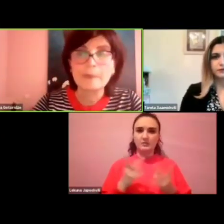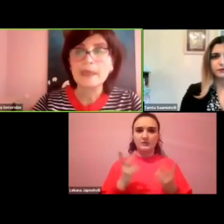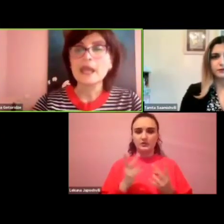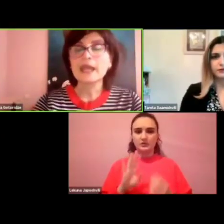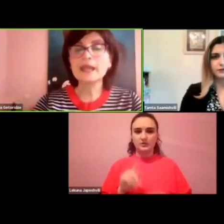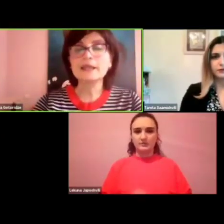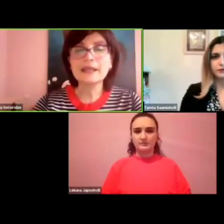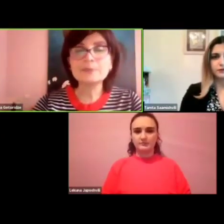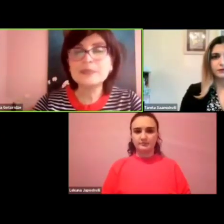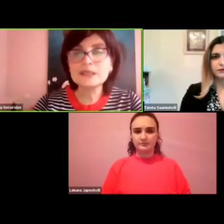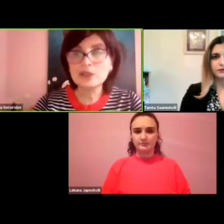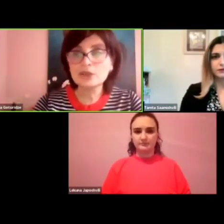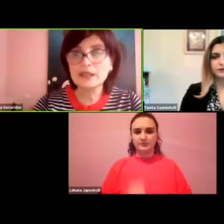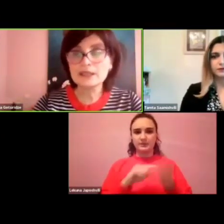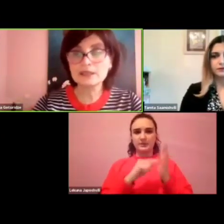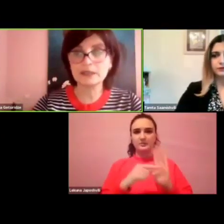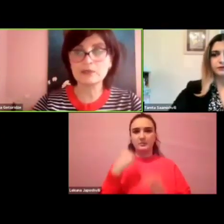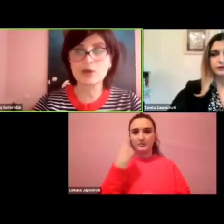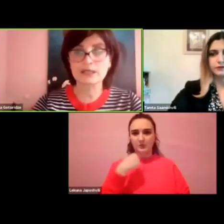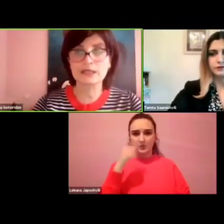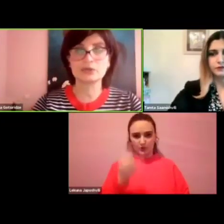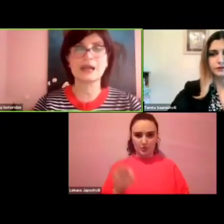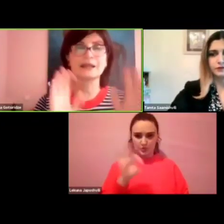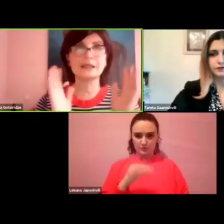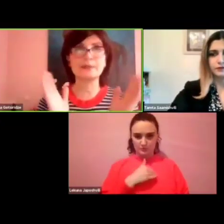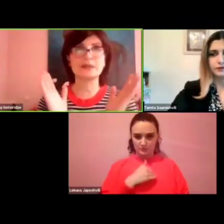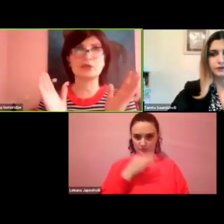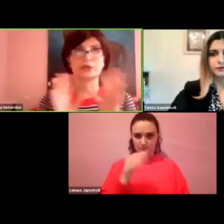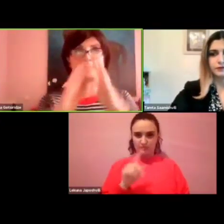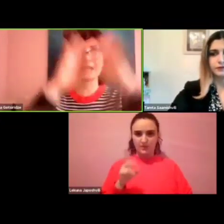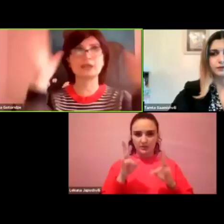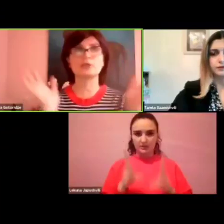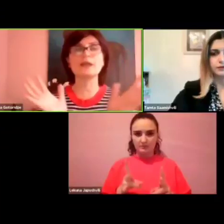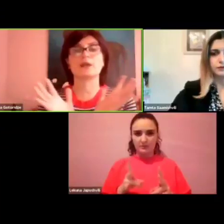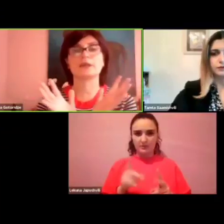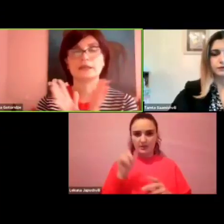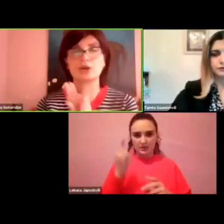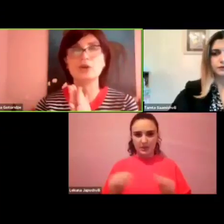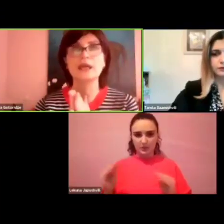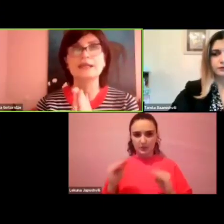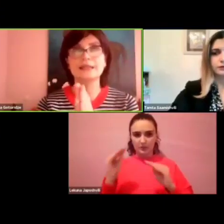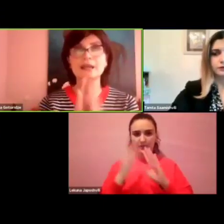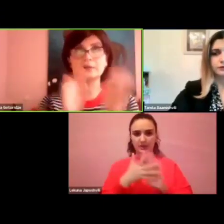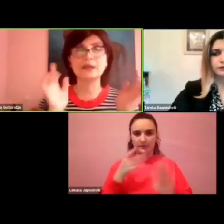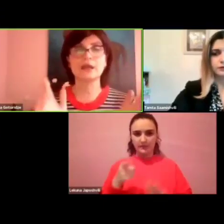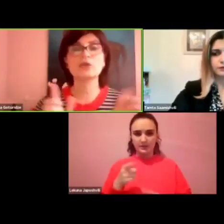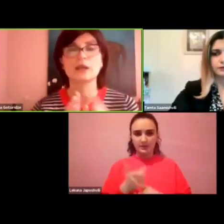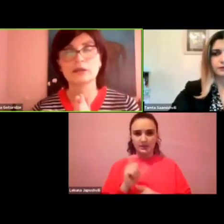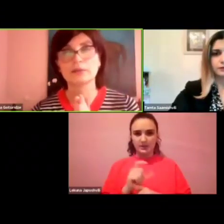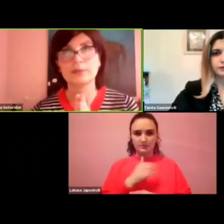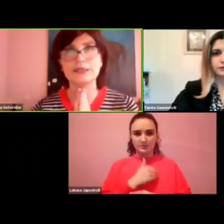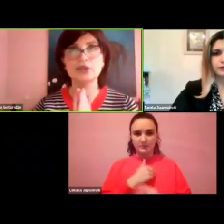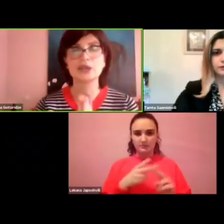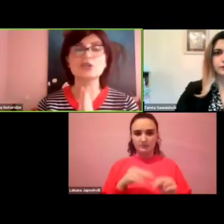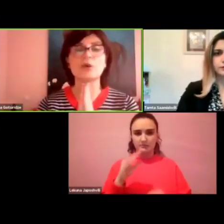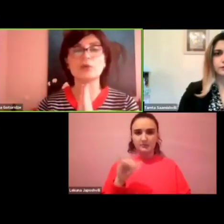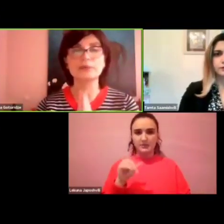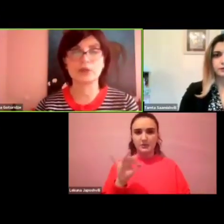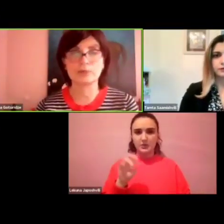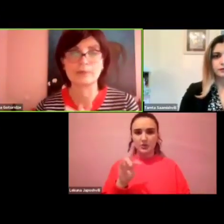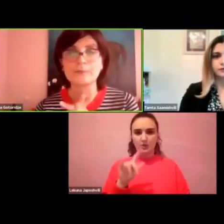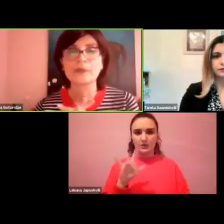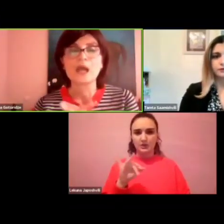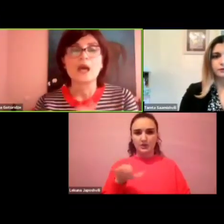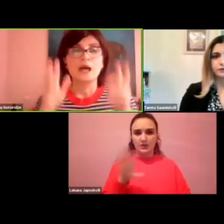ხო? ეხლა ნახეთ ფიზიოლოგიაზე მინდა მოგახსენოთ. რა ხდება ფიზიოლოგიაზე? ეს ანატომია გავიგეთ, ხო? ძალიან მინდა ხარო ფიზიოლოგიაში